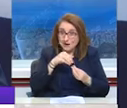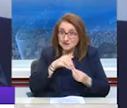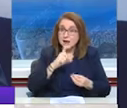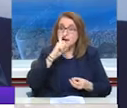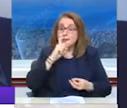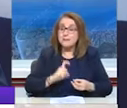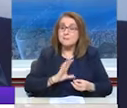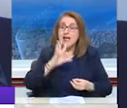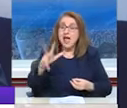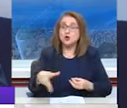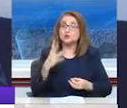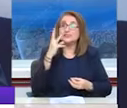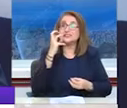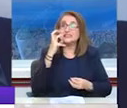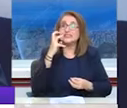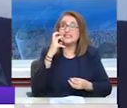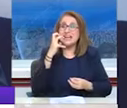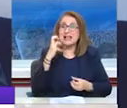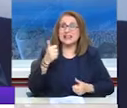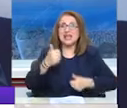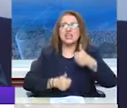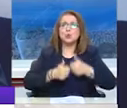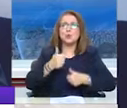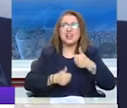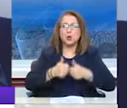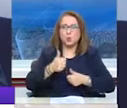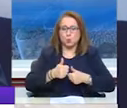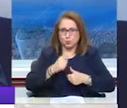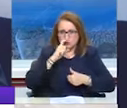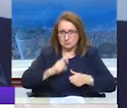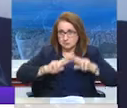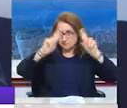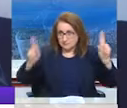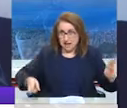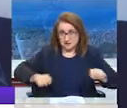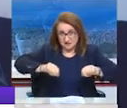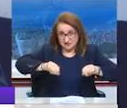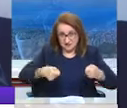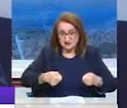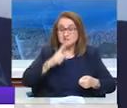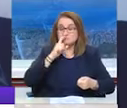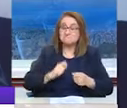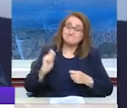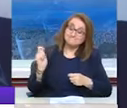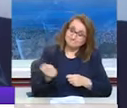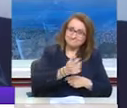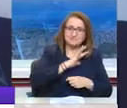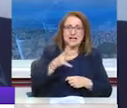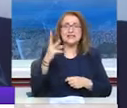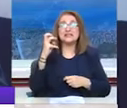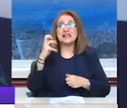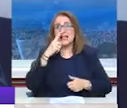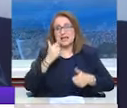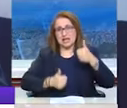καταβληθεί μέχρι τις 30 έκτου από τις επιχειρήσεις που έχουν αναστείλει τη λειτουργία τους με διοικητική εντολή ή ανήκουν στις πληττόμενες βάσει